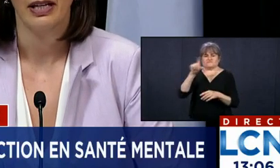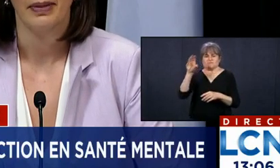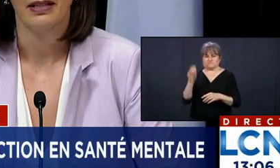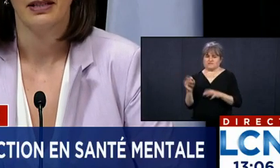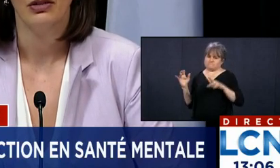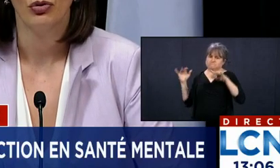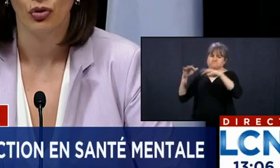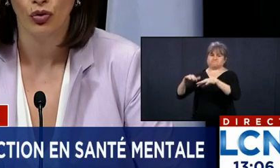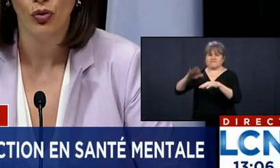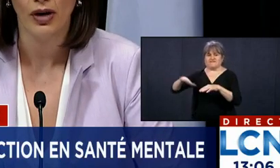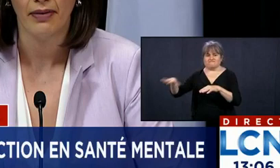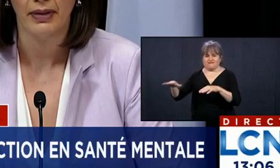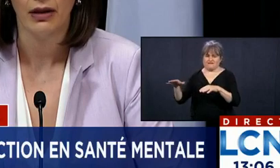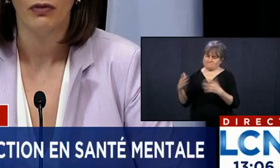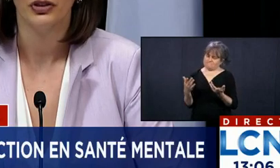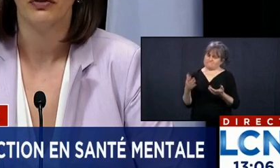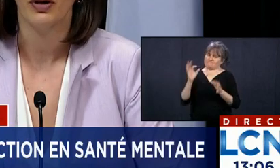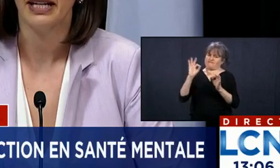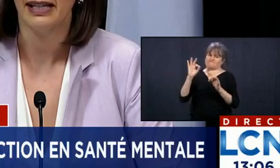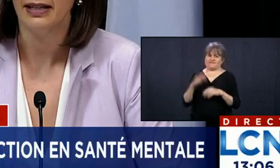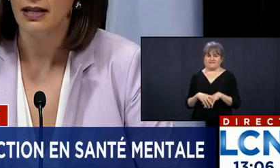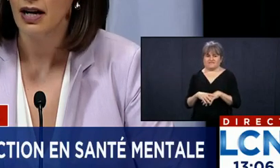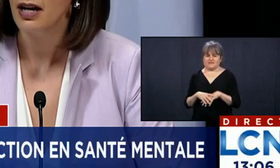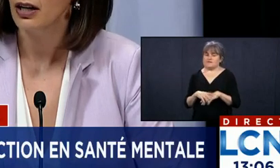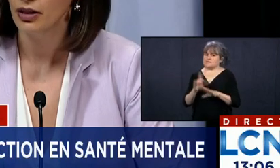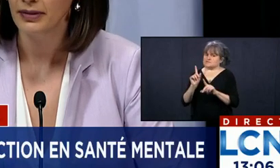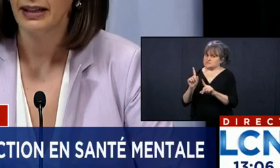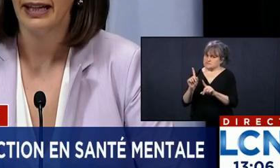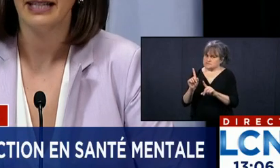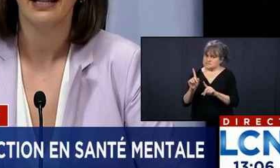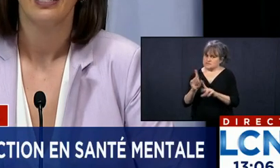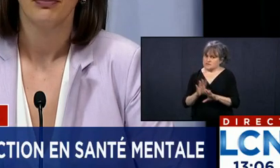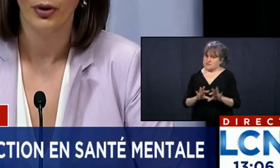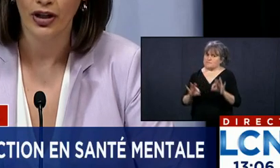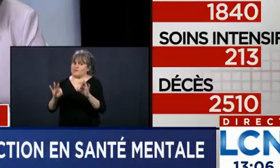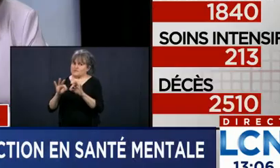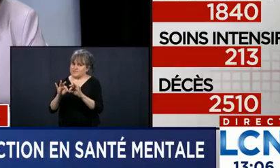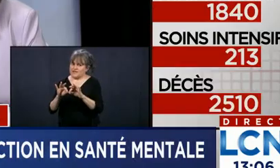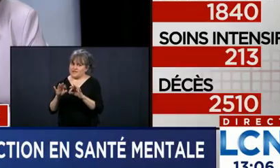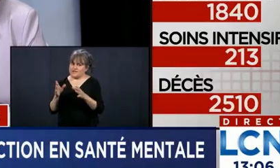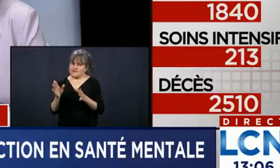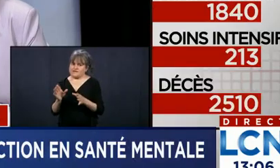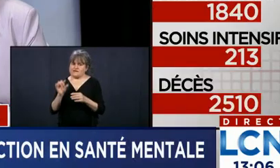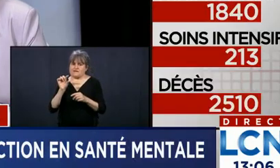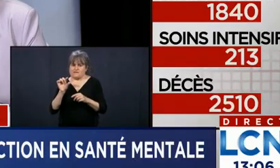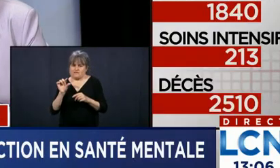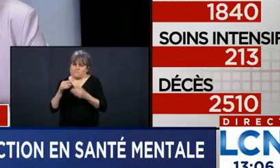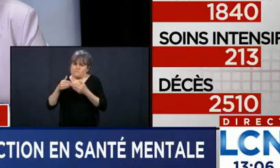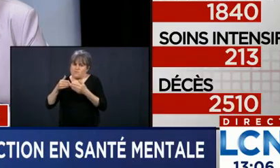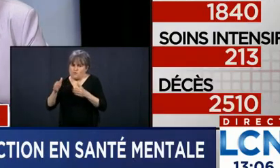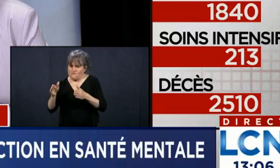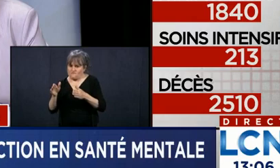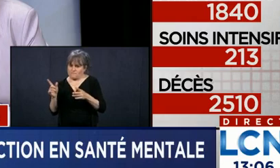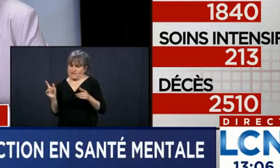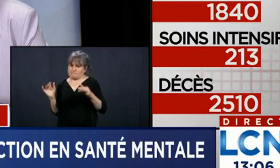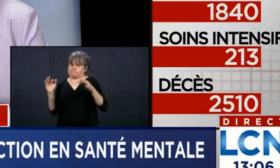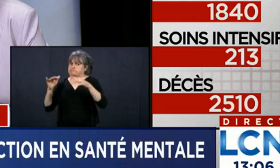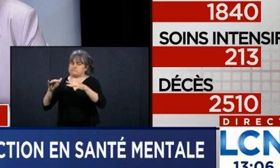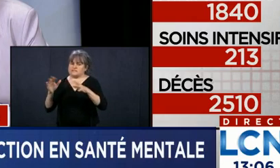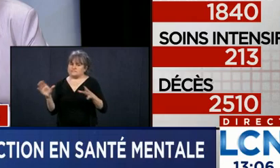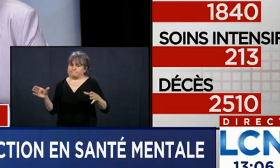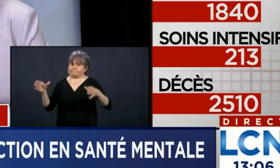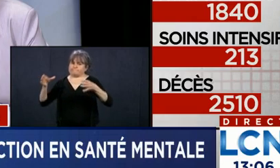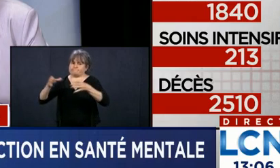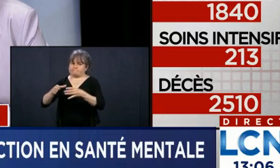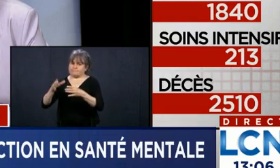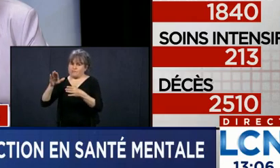de leur capacité du jour au lendemain. On va devoir y aller là, comme dans le reste, progressivement. Et donc, la semaine prochaine, on sera à